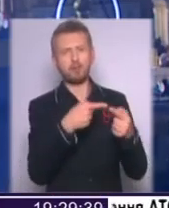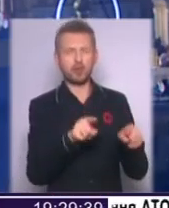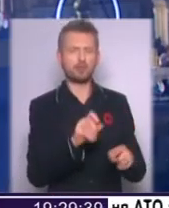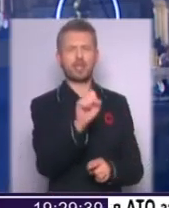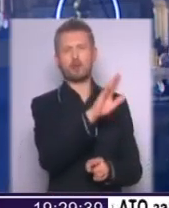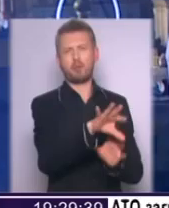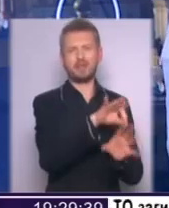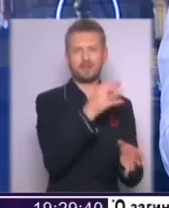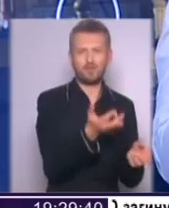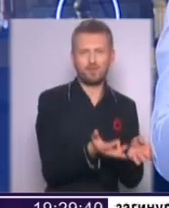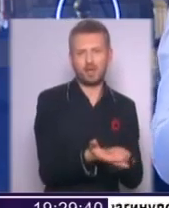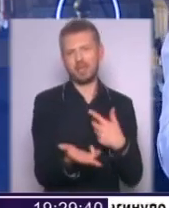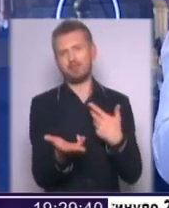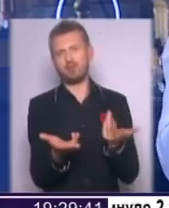вибором,